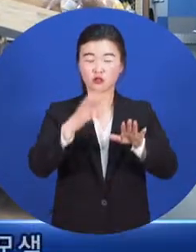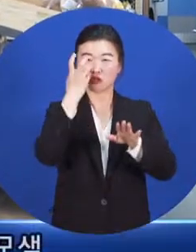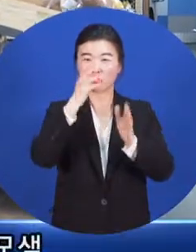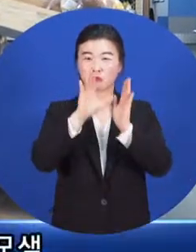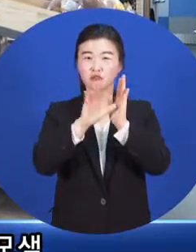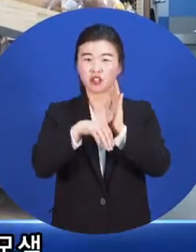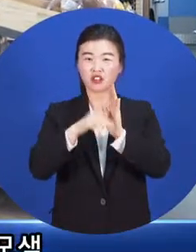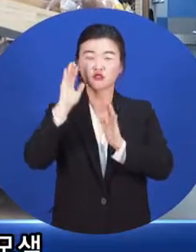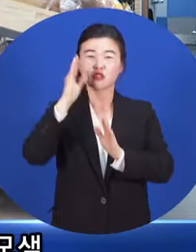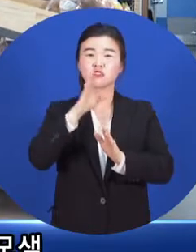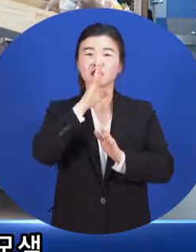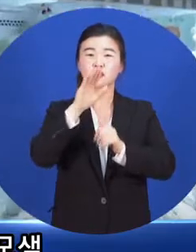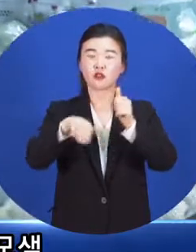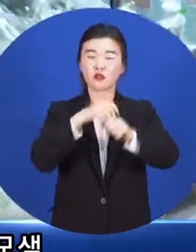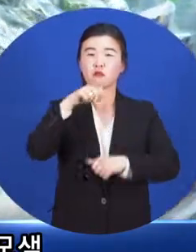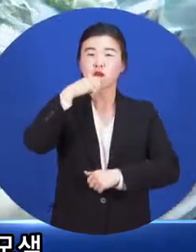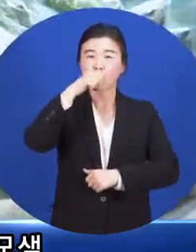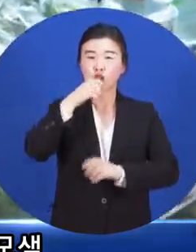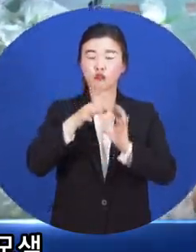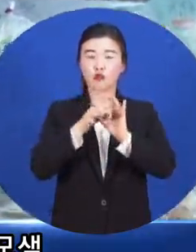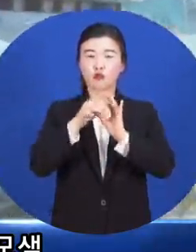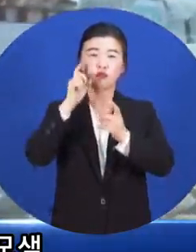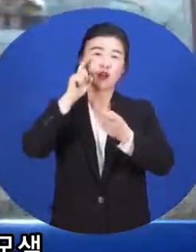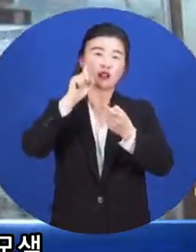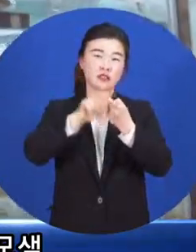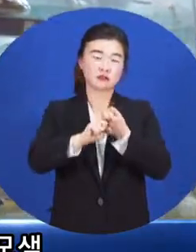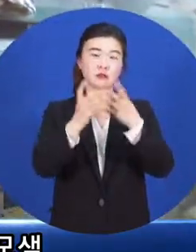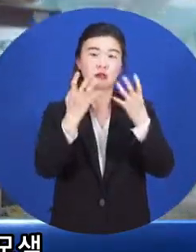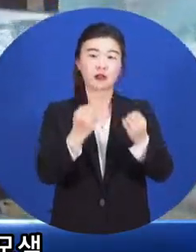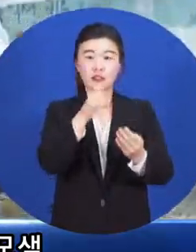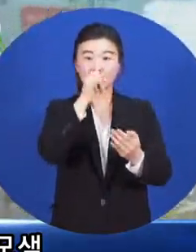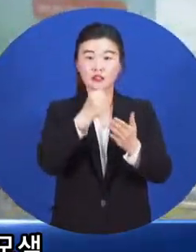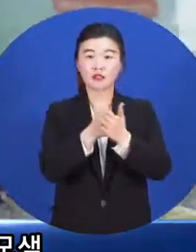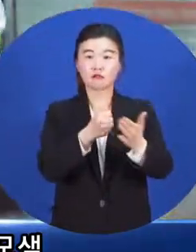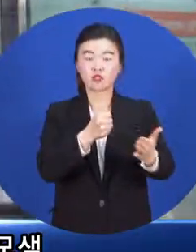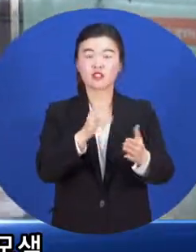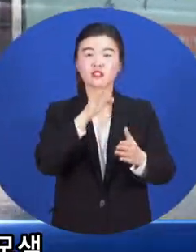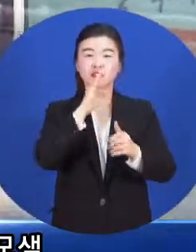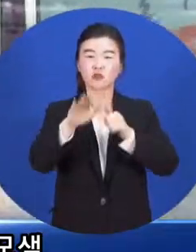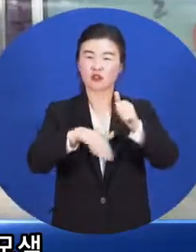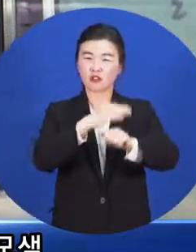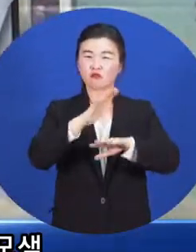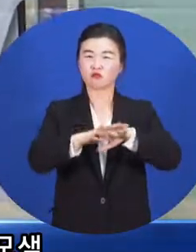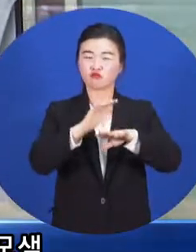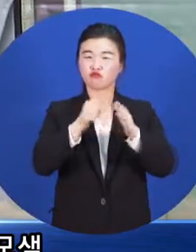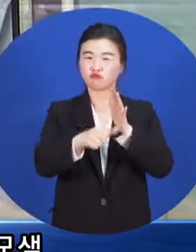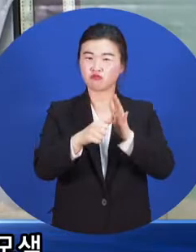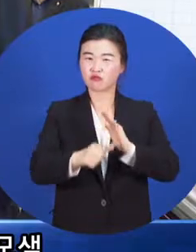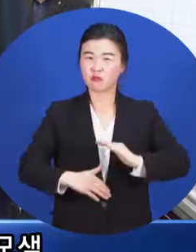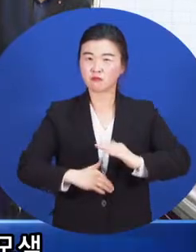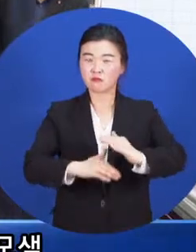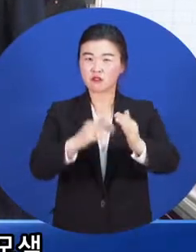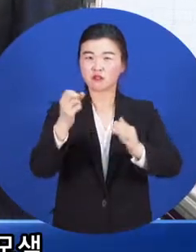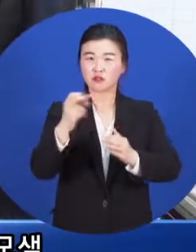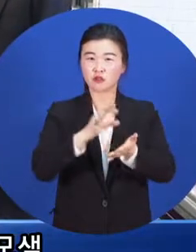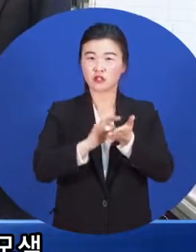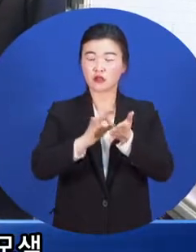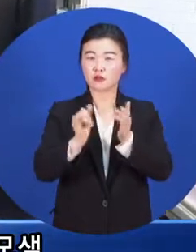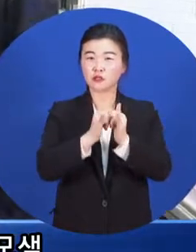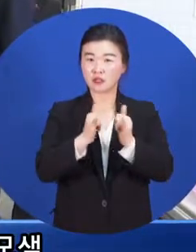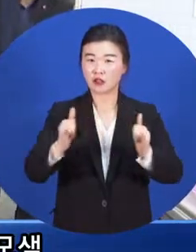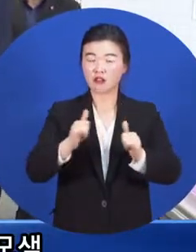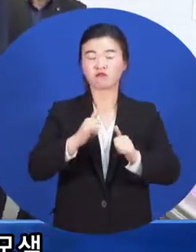이번 현장 점검은 최근 친환경 먹거리에 대한 관심이 높아짐에 따라 친환경 농산물의 유통과정